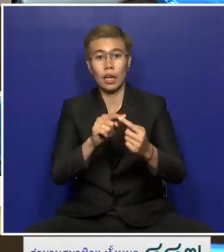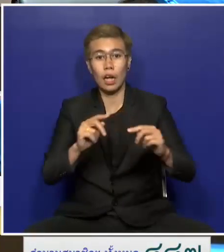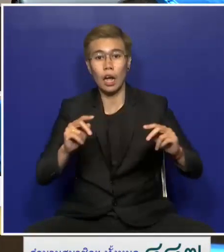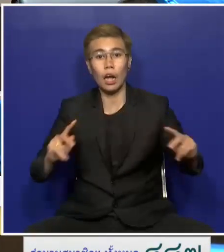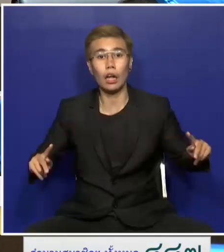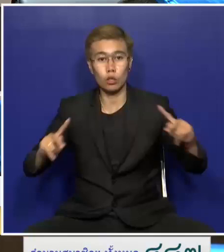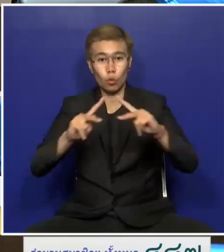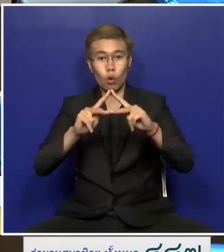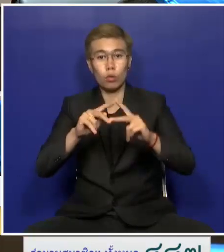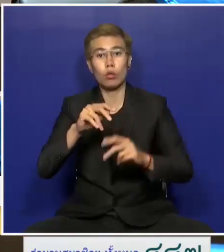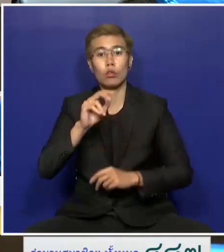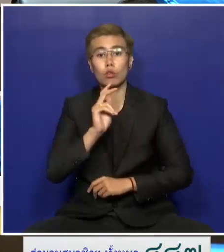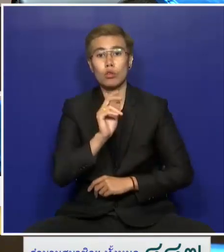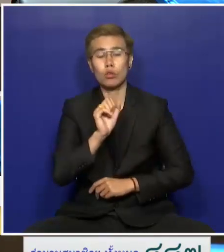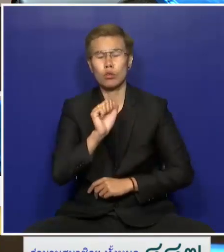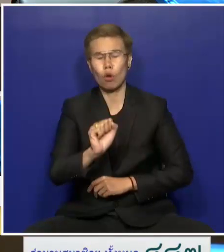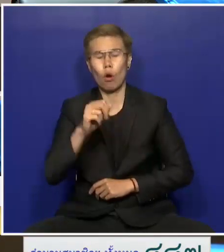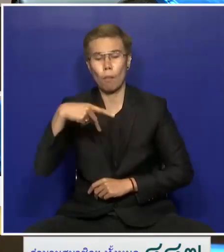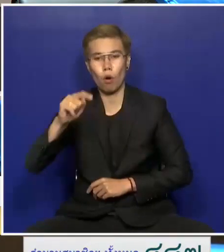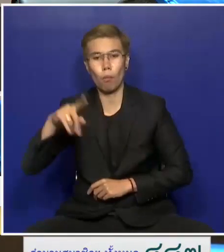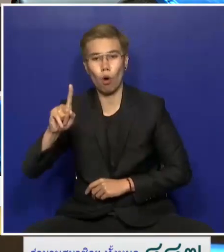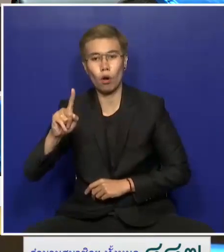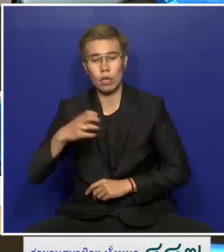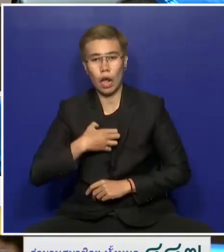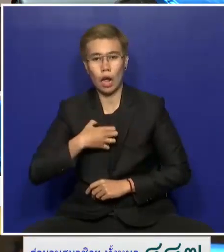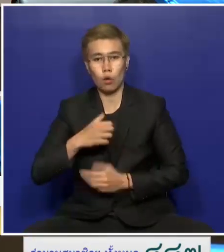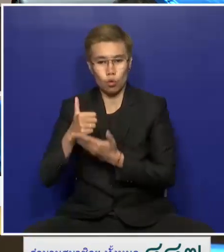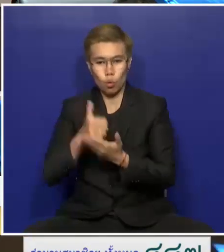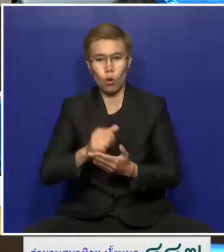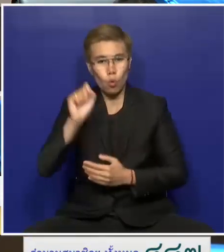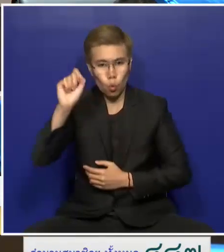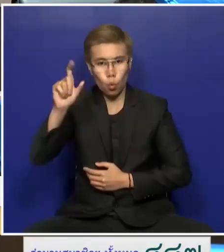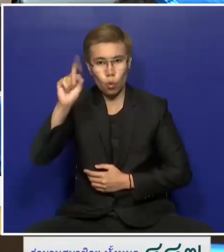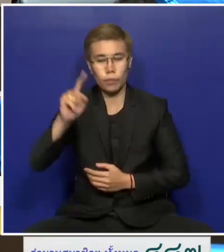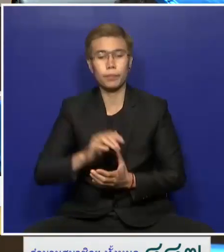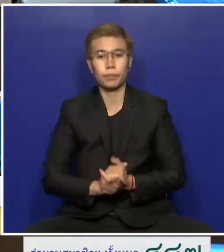รือหน่วยงานดังกล่าวให้เร่งรัดดำเนินการ